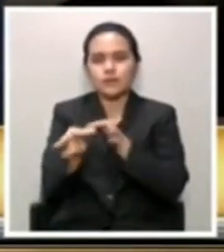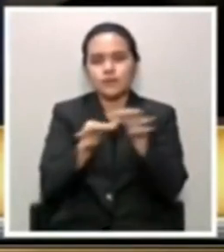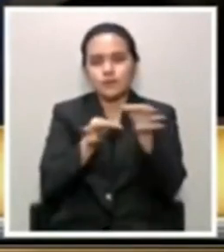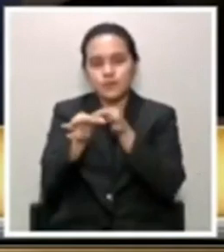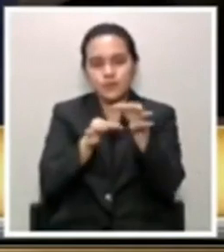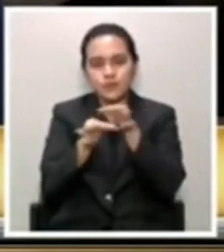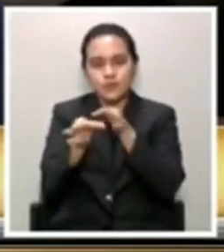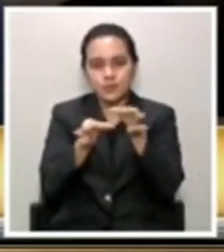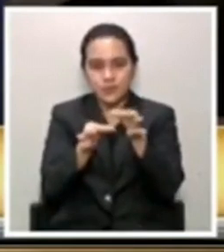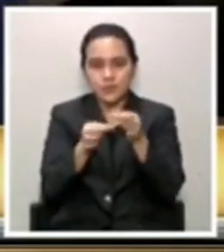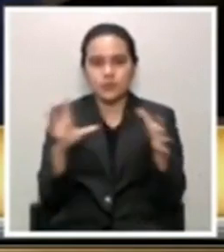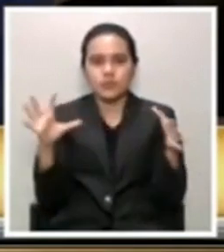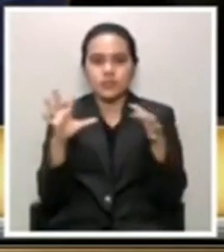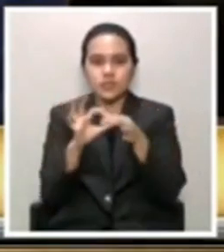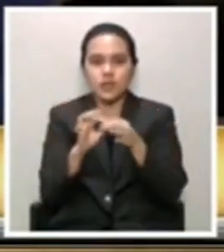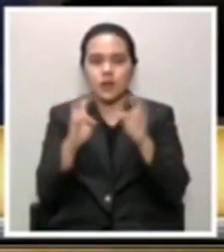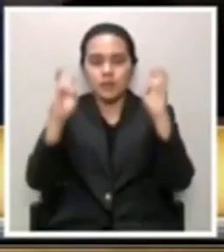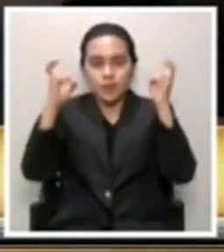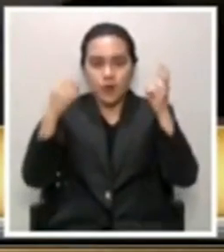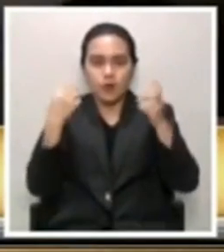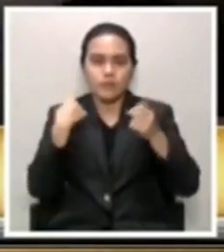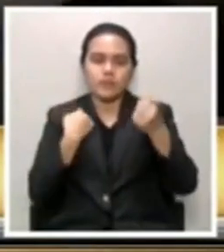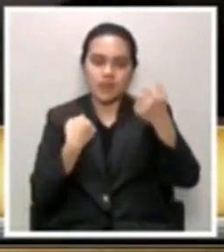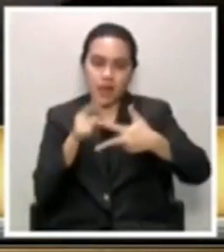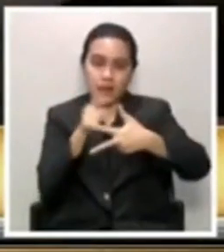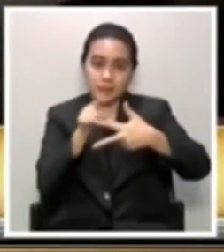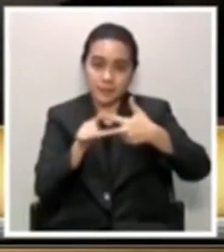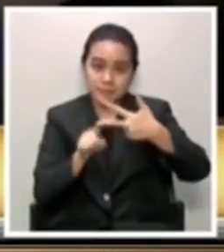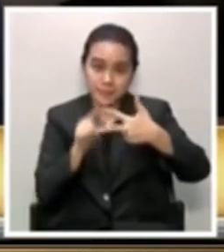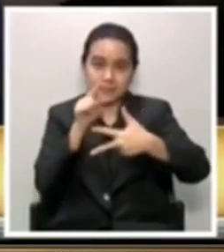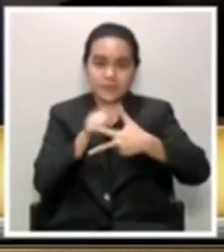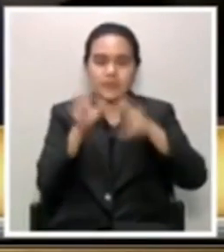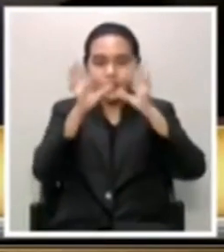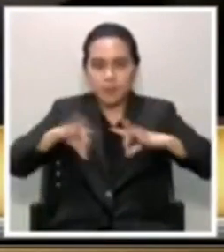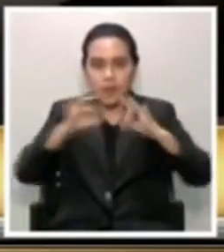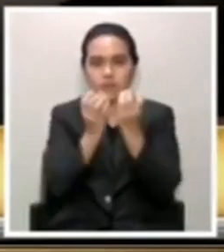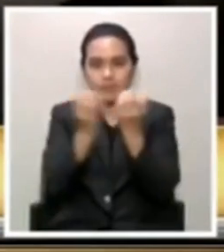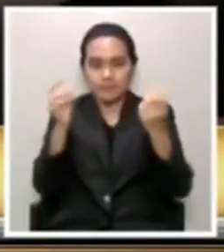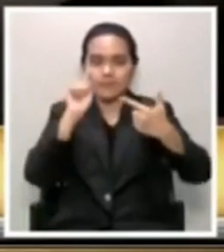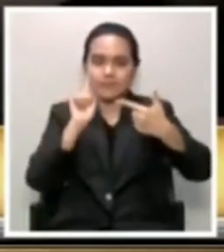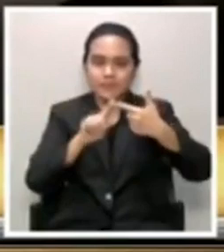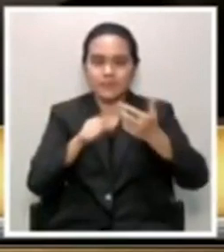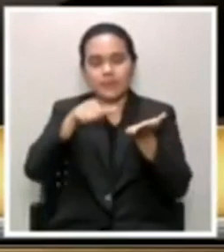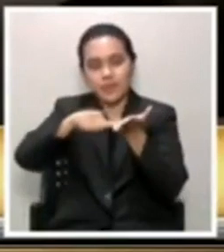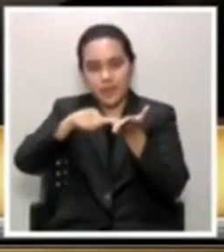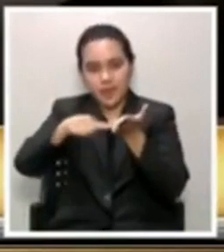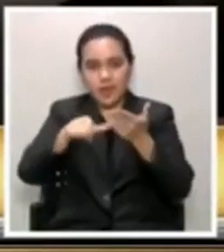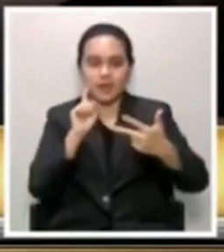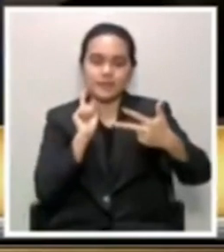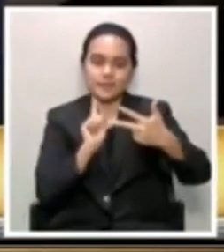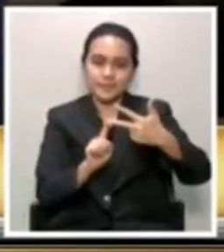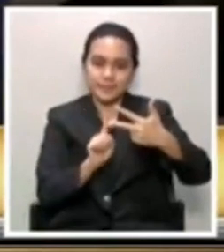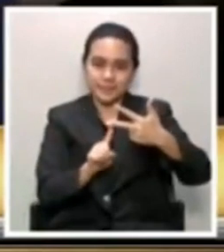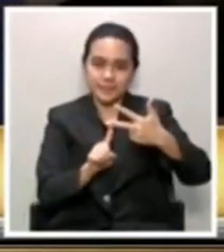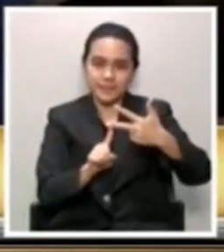ยัตติใน3ประเด็นครับประเด็นแรกคือเรื่องของความสําคัญของรัฐธรรมนูญประเด็นที่2คือเรื่องของการแก้ไขรัฐธรรมนูญและประเด็นที่3